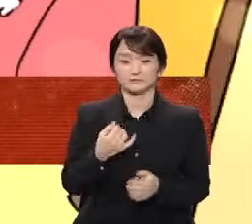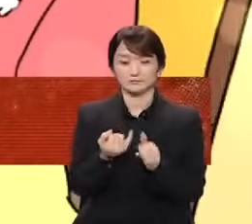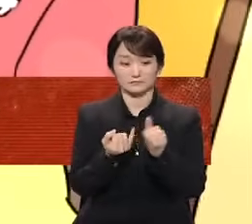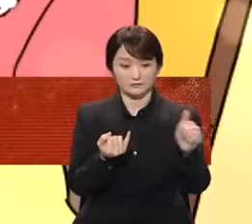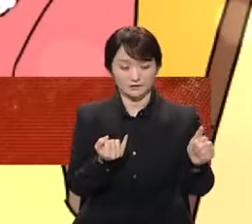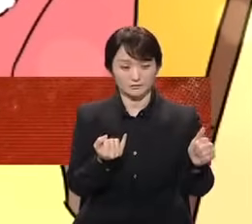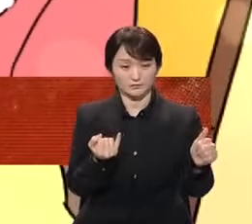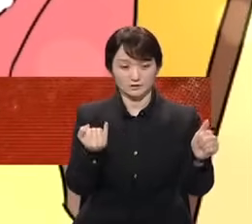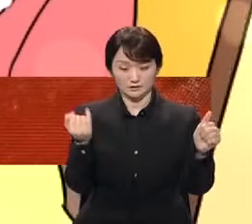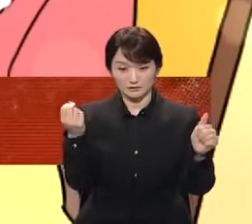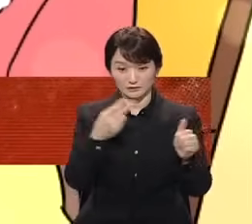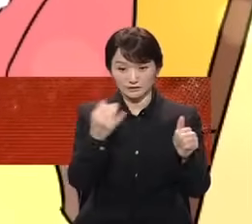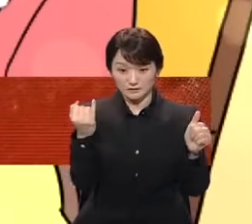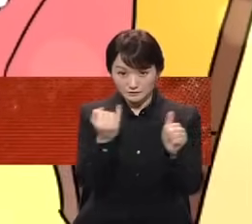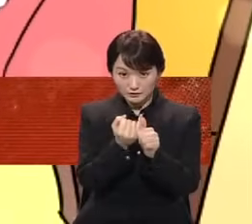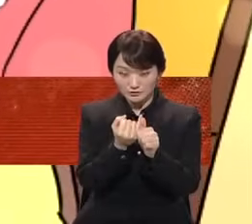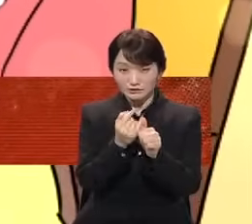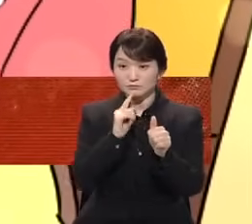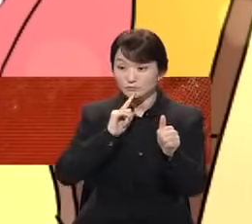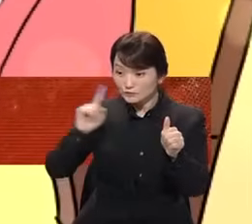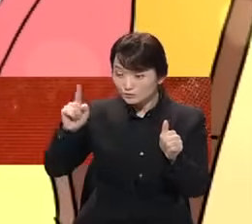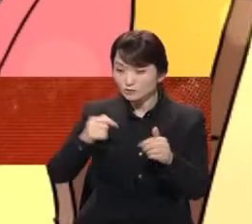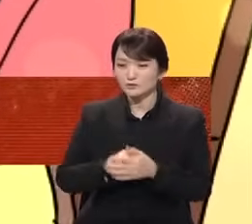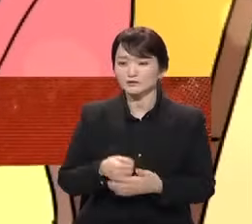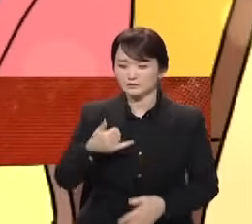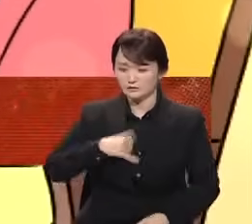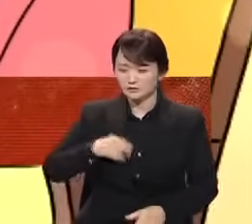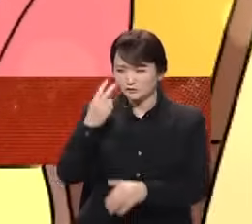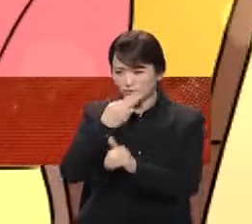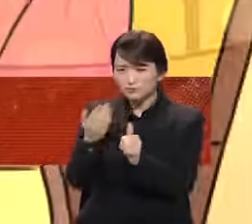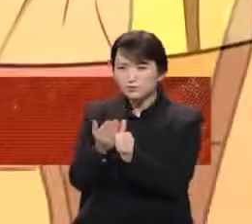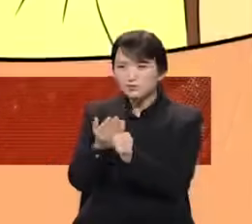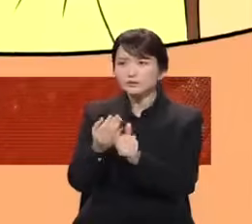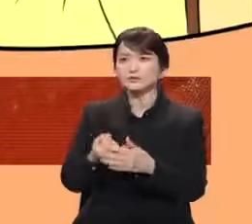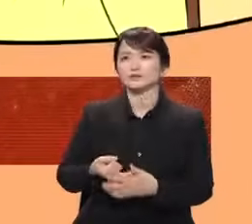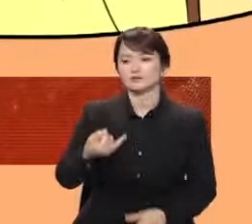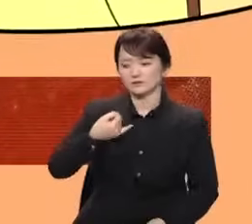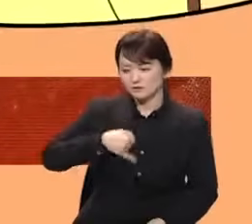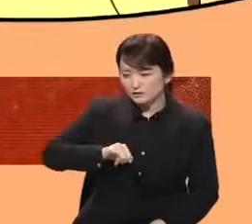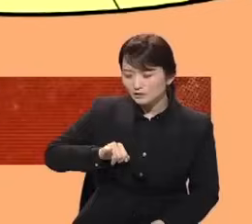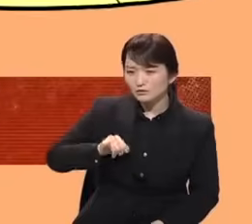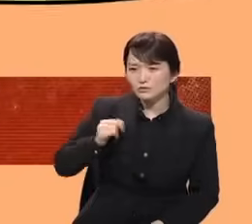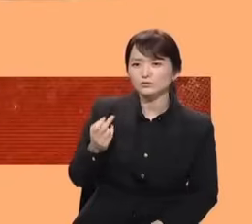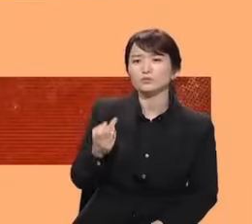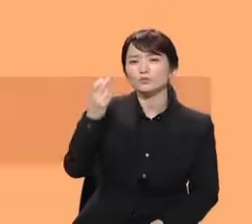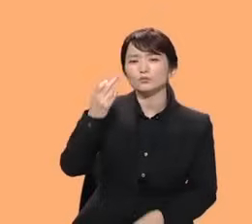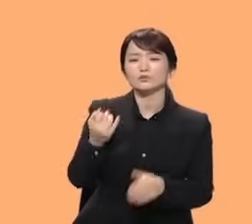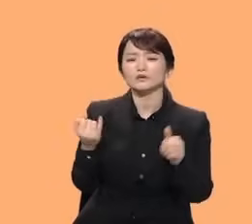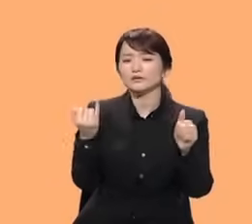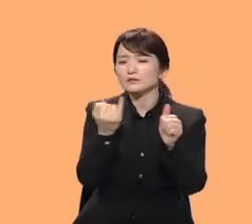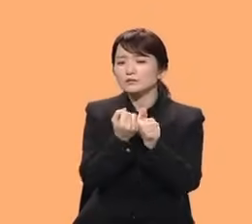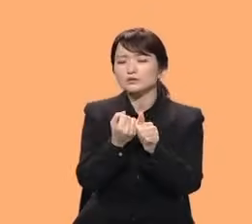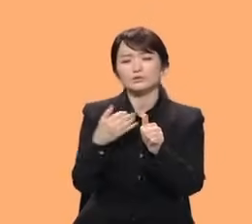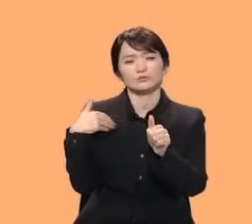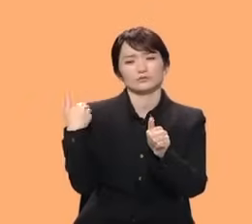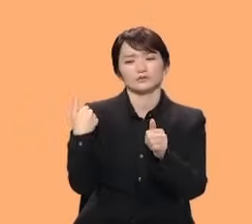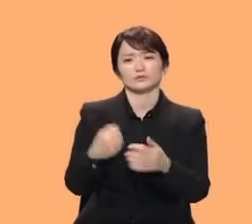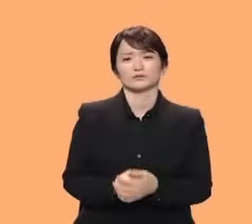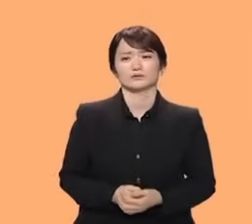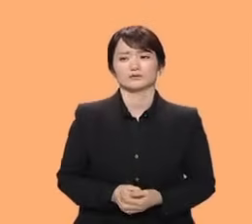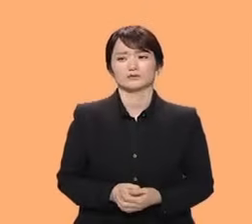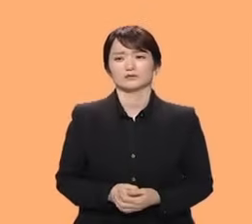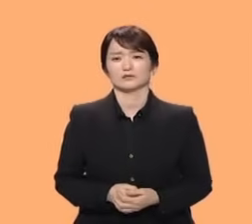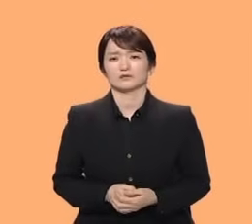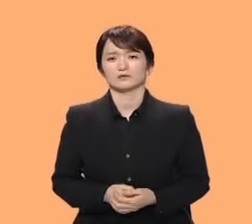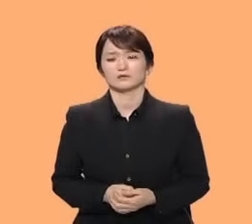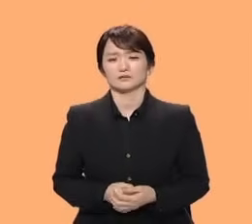혼인신고하고 둘 사이에 애까지 낳아서 키우고 있는 상황인데 나도 몰랐고 이 딸들도 오빠 결혼한 것도 모르고 있었던 거잖아요. 또 며느리 얼굴 보고